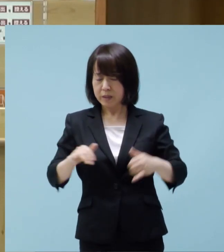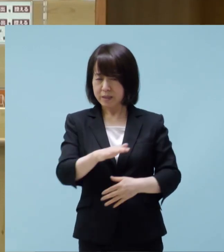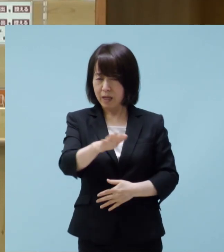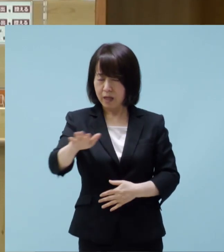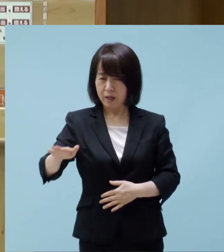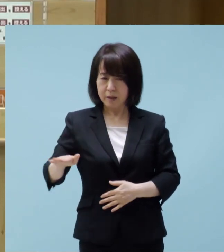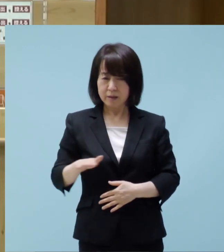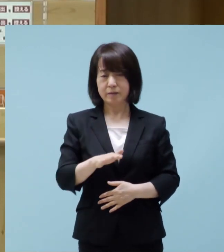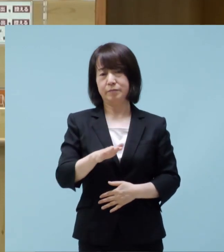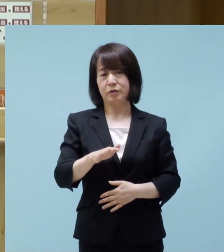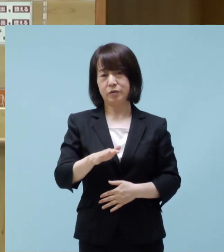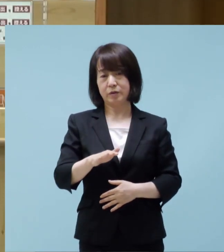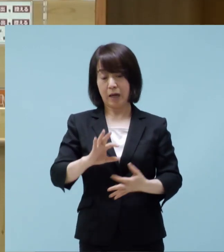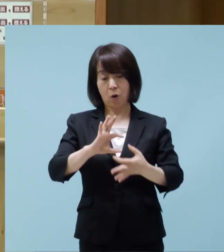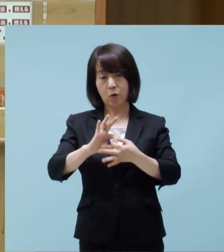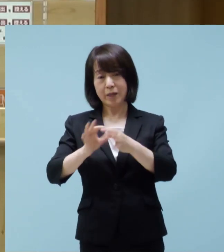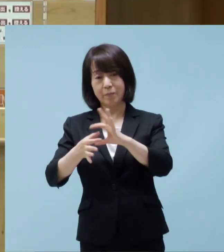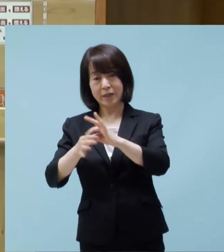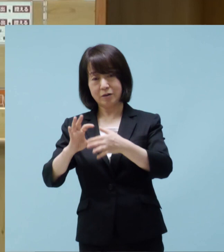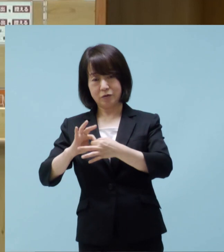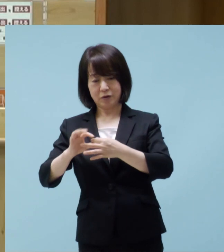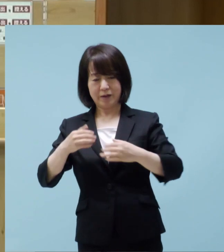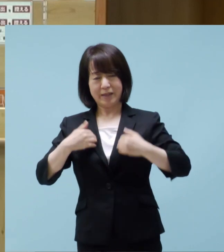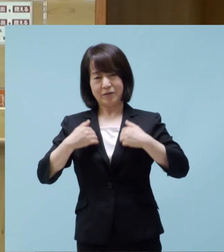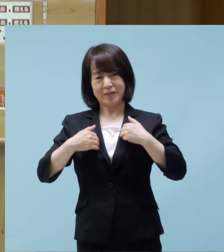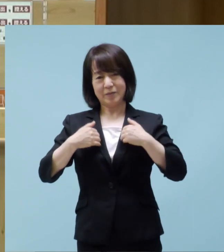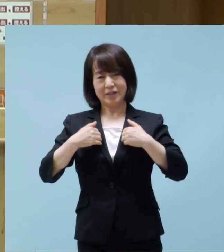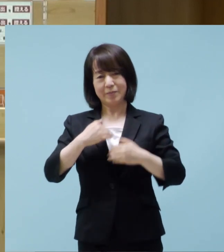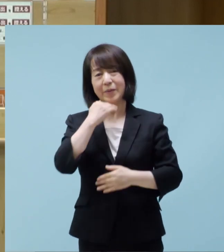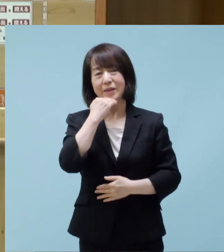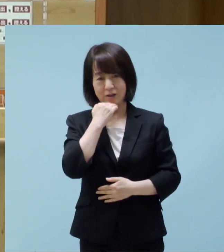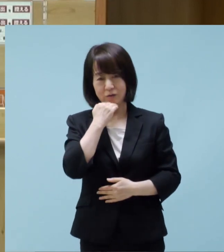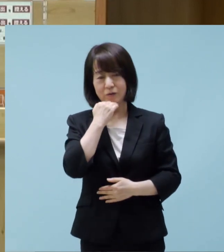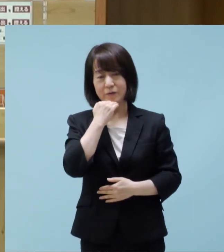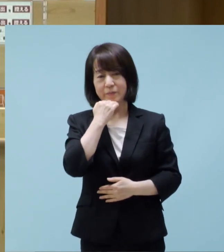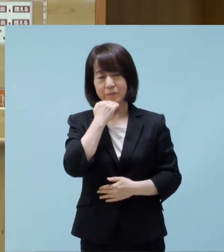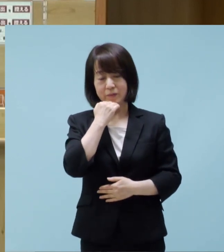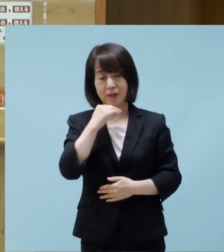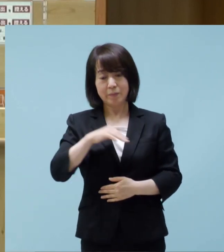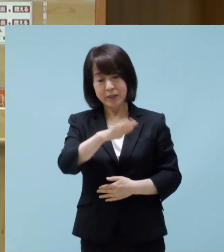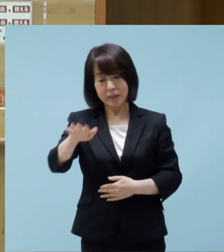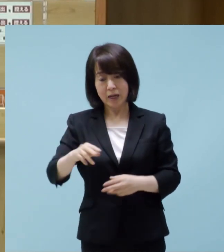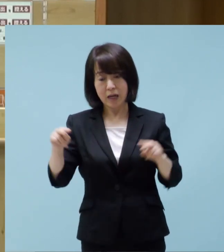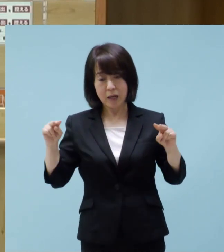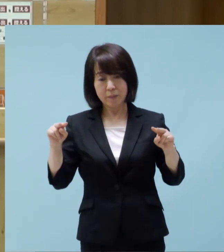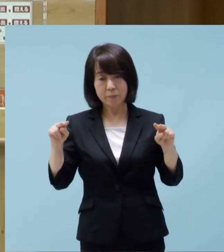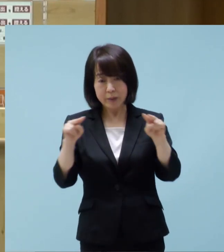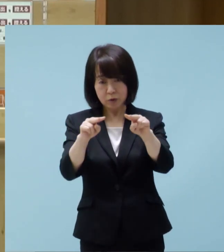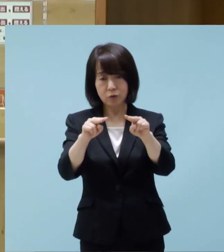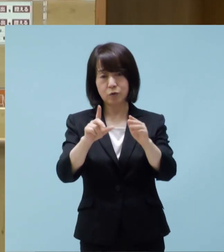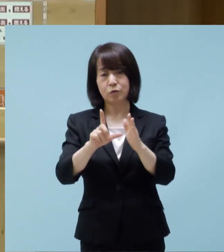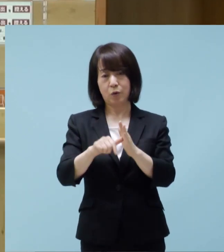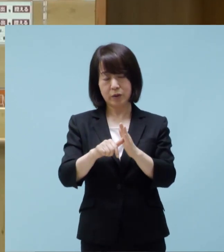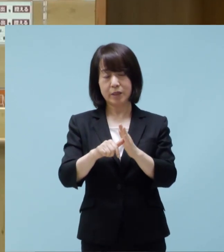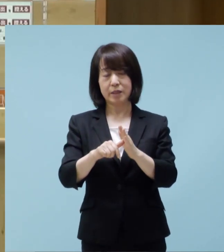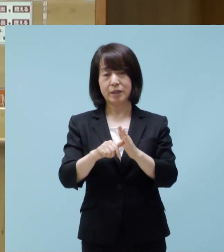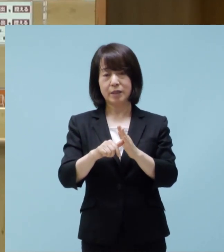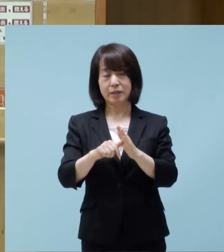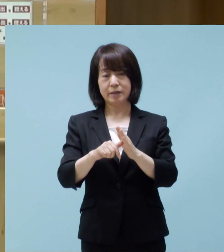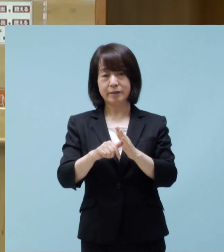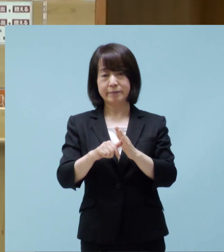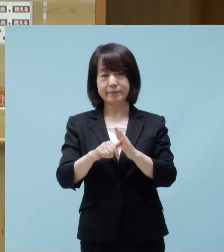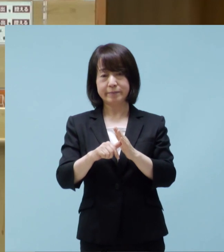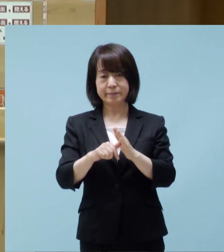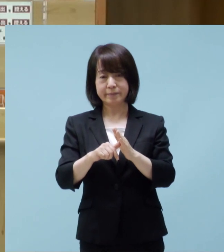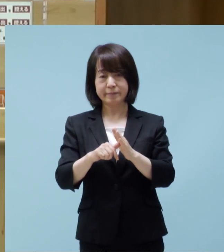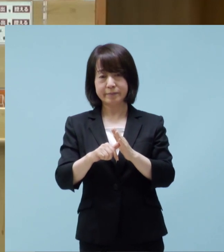しみにそういった形でですね、見るというときに、やはりこういった、例えば、そういった